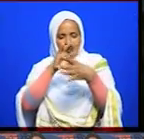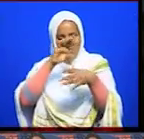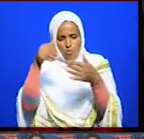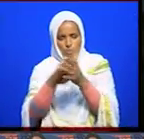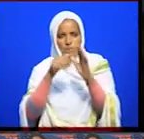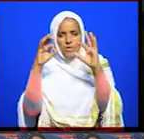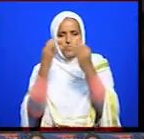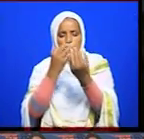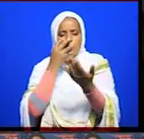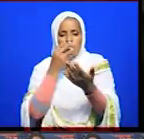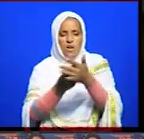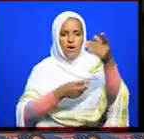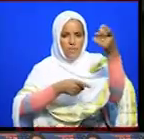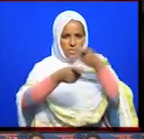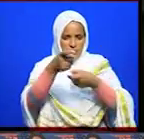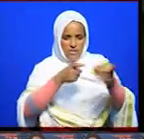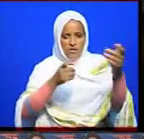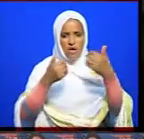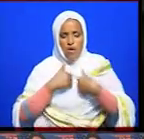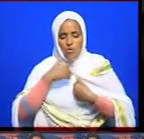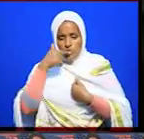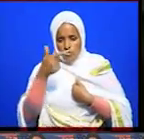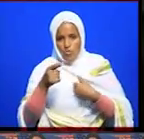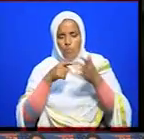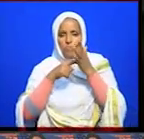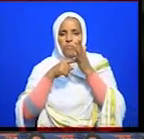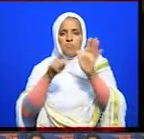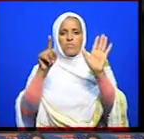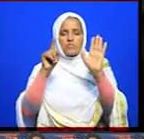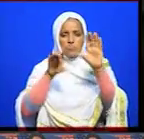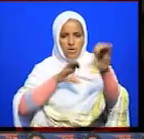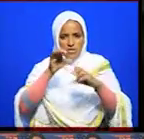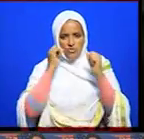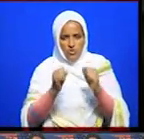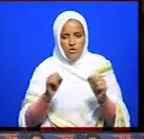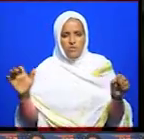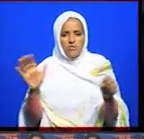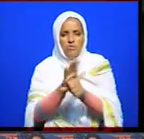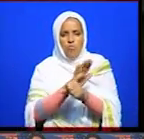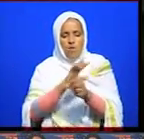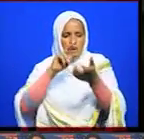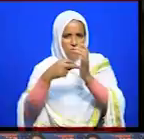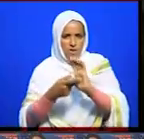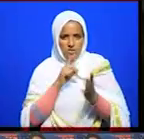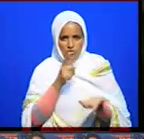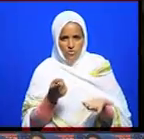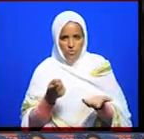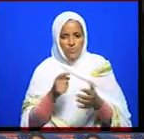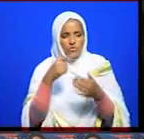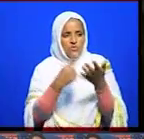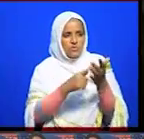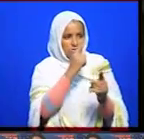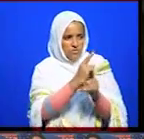ለነፍሱም ለስጋውም ለሁሉም ለቤተሰቡ መልካም አስተዳደር ያለው ተብሎ መግለጽ ይቻላል የተሟላ ሰብእና ያለው ማለት ነው